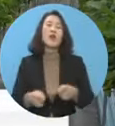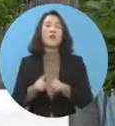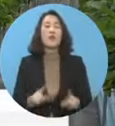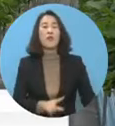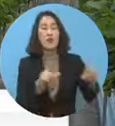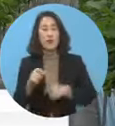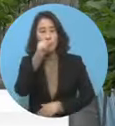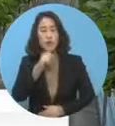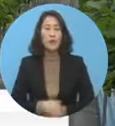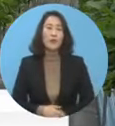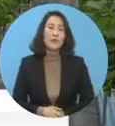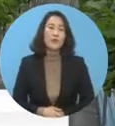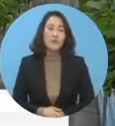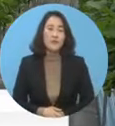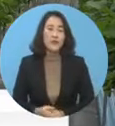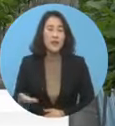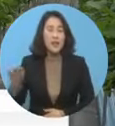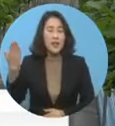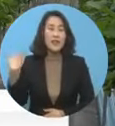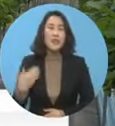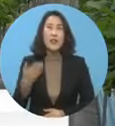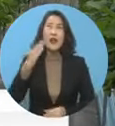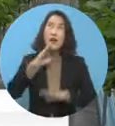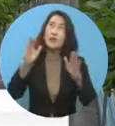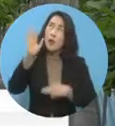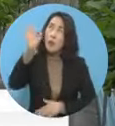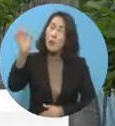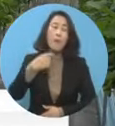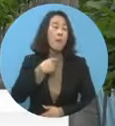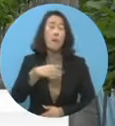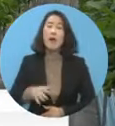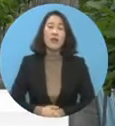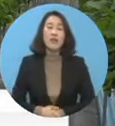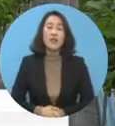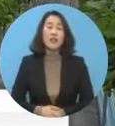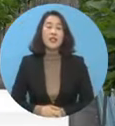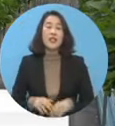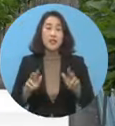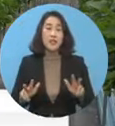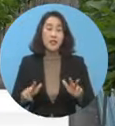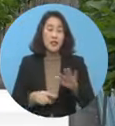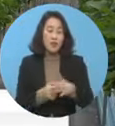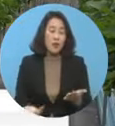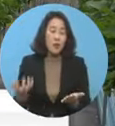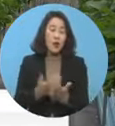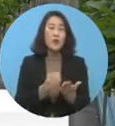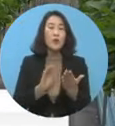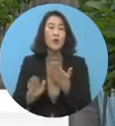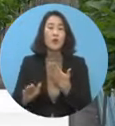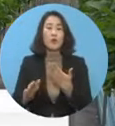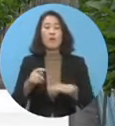그리고 우선 외부에 있을 때는 하늘 볼 일이 별로 없었거든요. 근데 시골에 귀농하고 나서